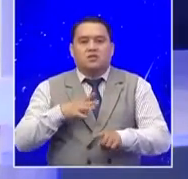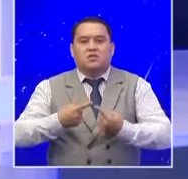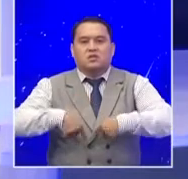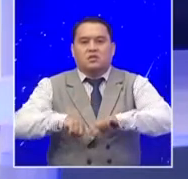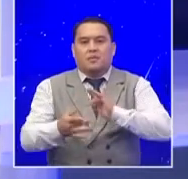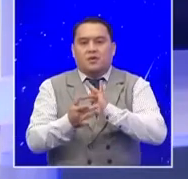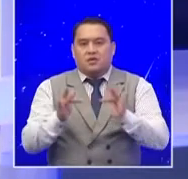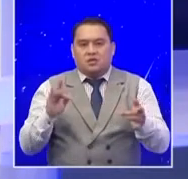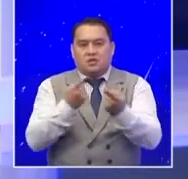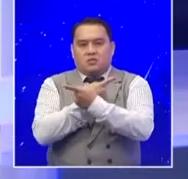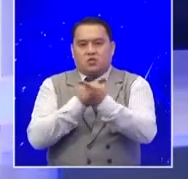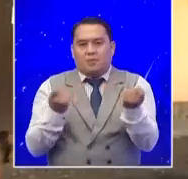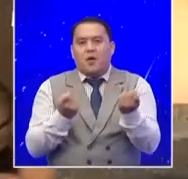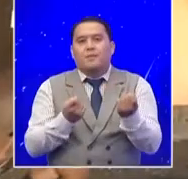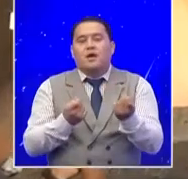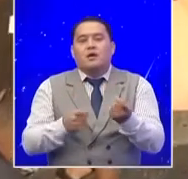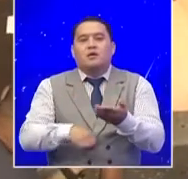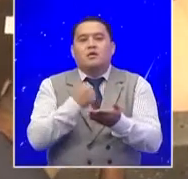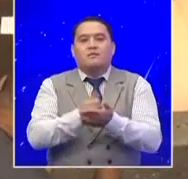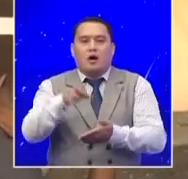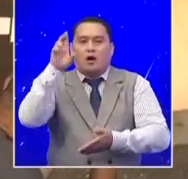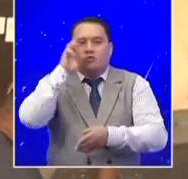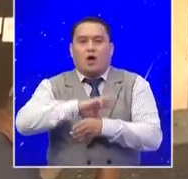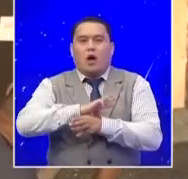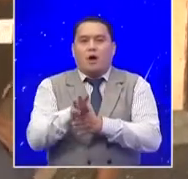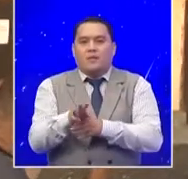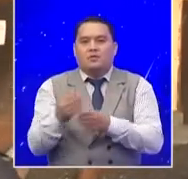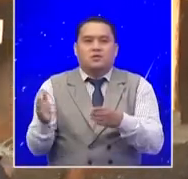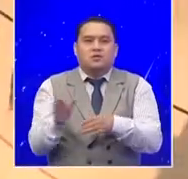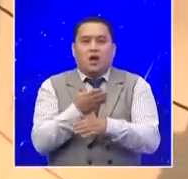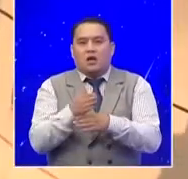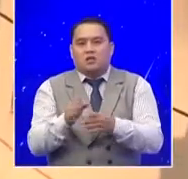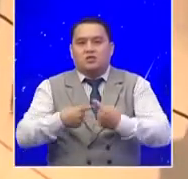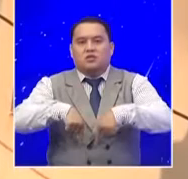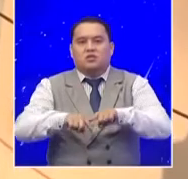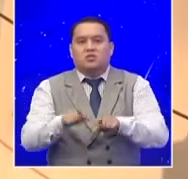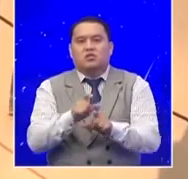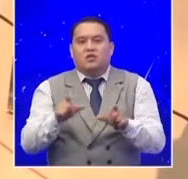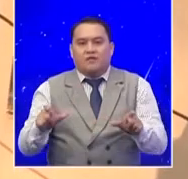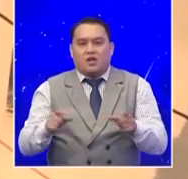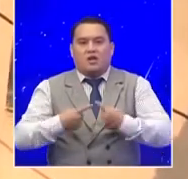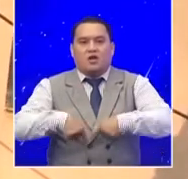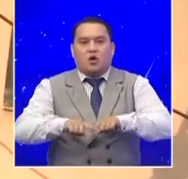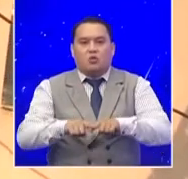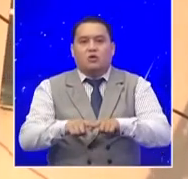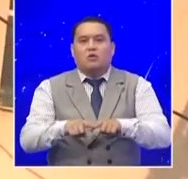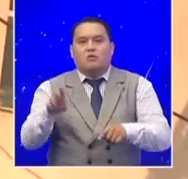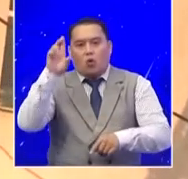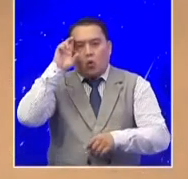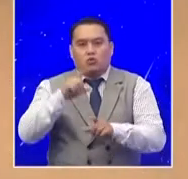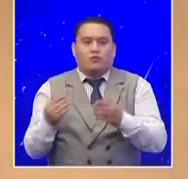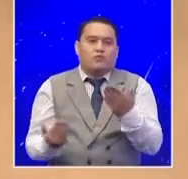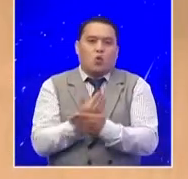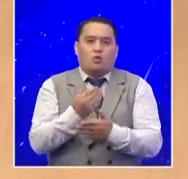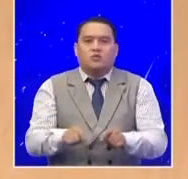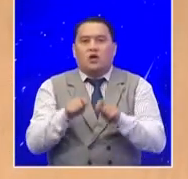сайте Акорды. Глава государства поручил правительству обеспечить перераспределение штатной численности между реорганизуемыми госорганами и